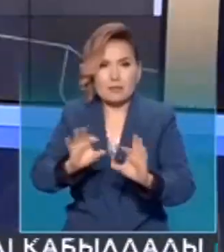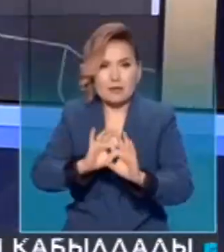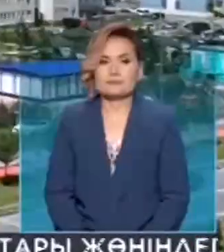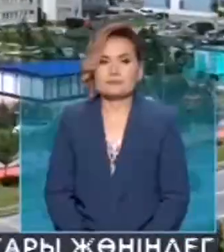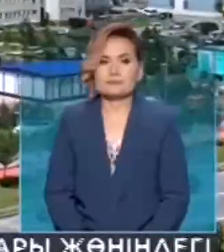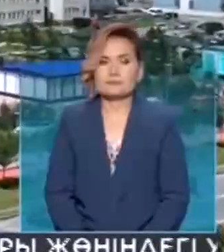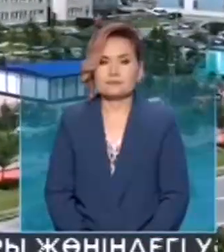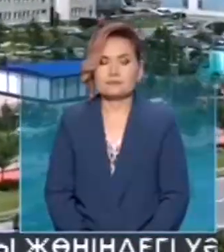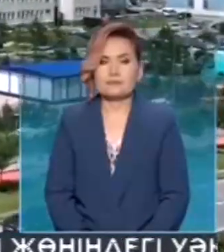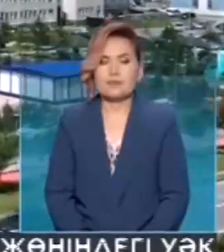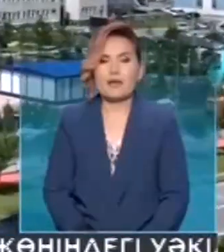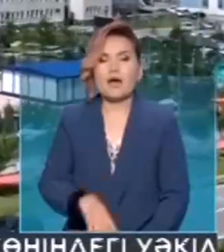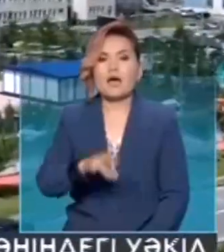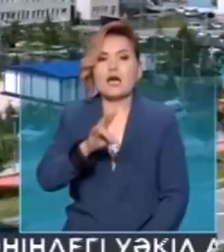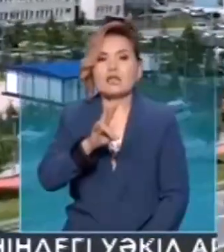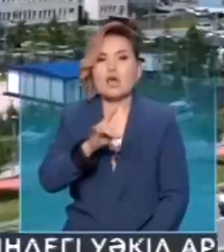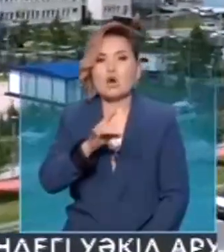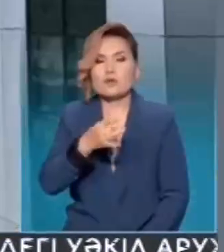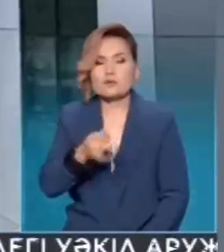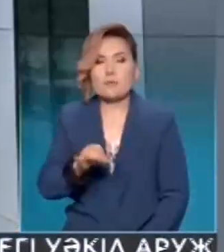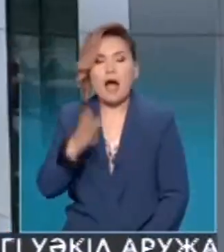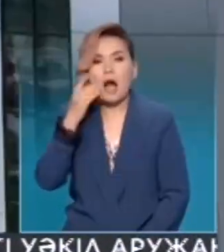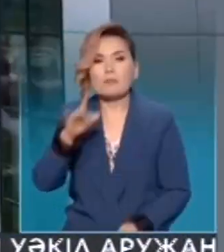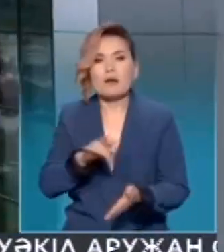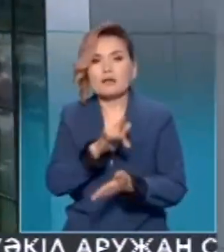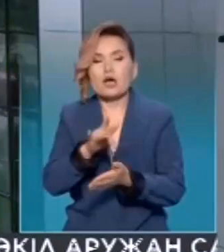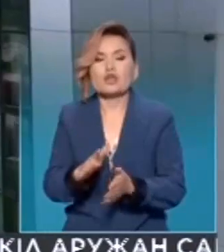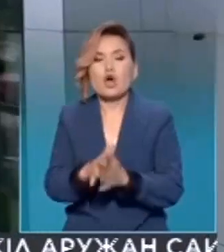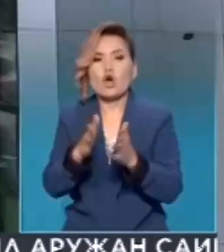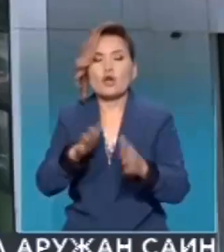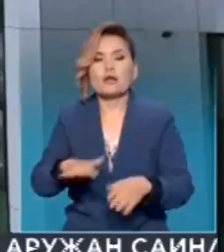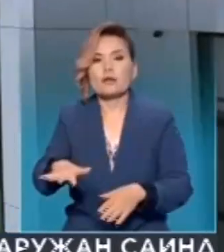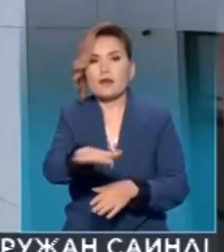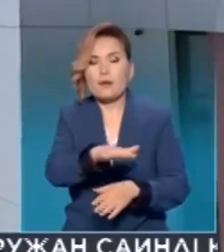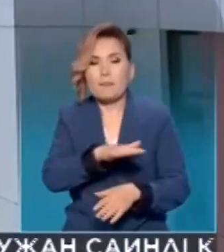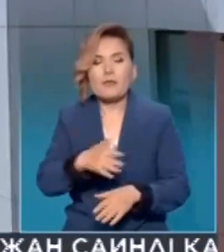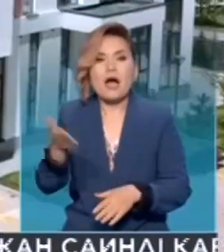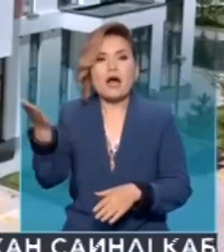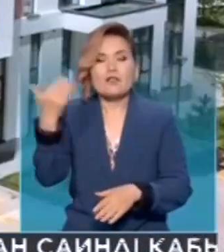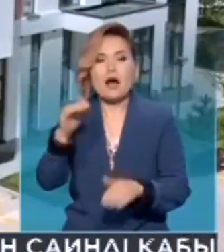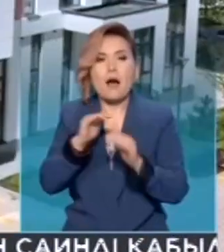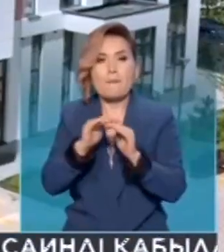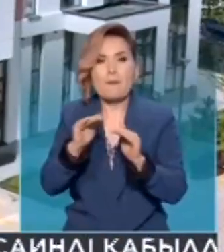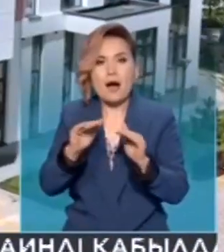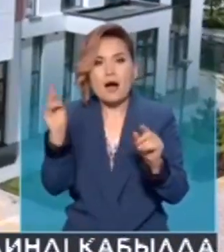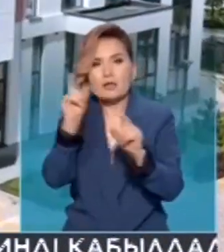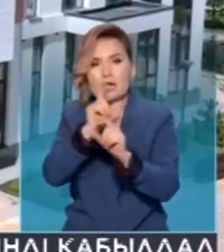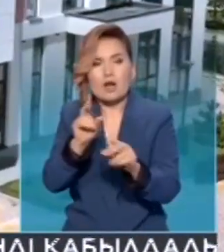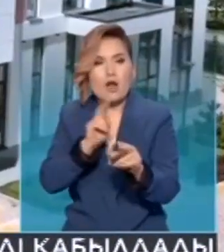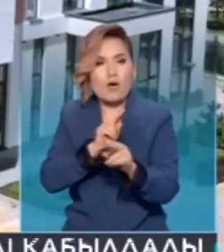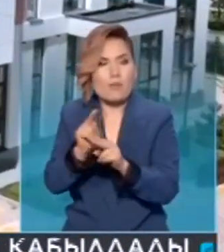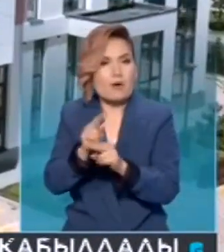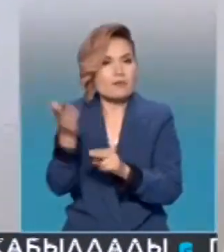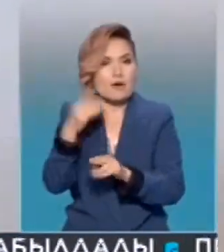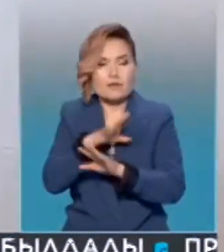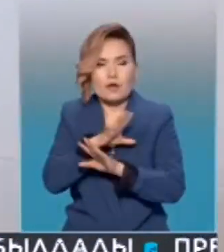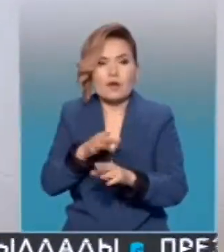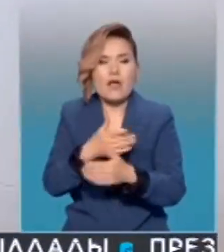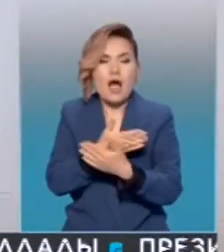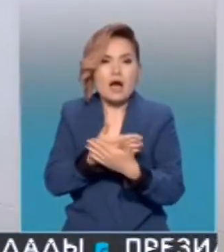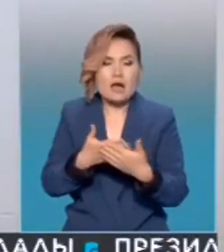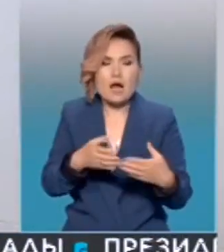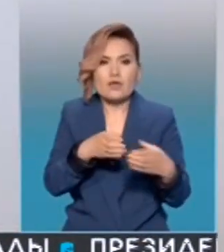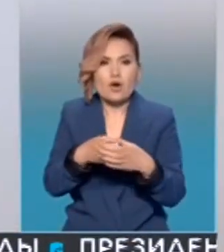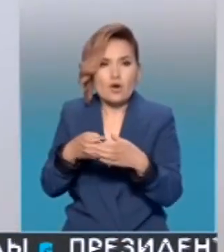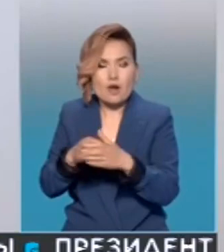айтады. Наурызбай Алматыдағы үлкен аудандардың бірі. Бұрын мұнда балаларға қосымша білім беретін жөнді мекеме жоқ еді. Түрлі үйірмелерге